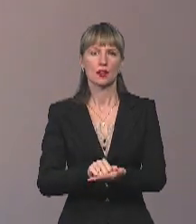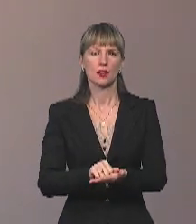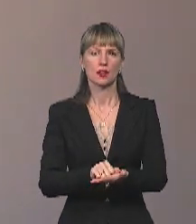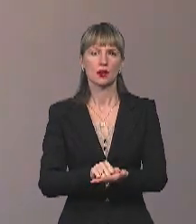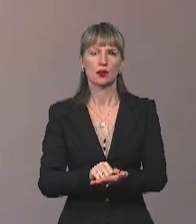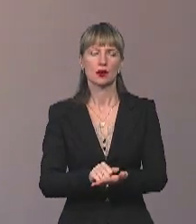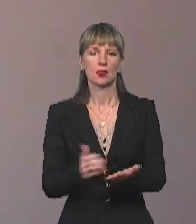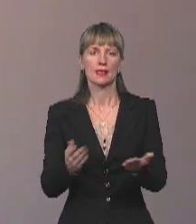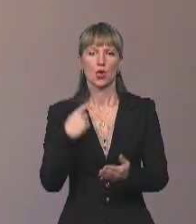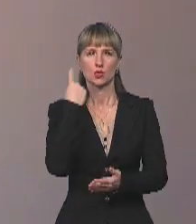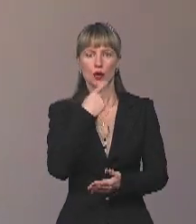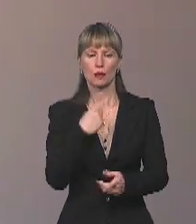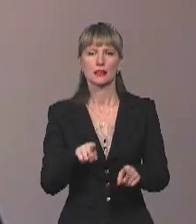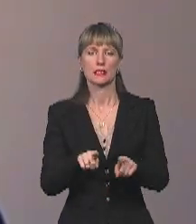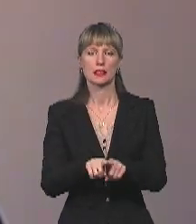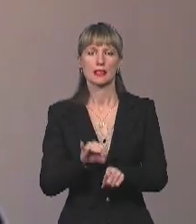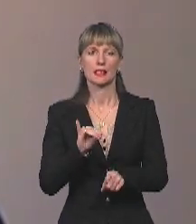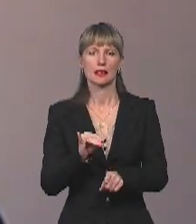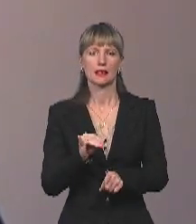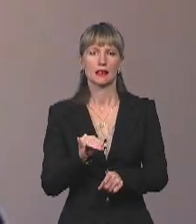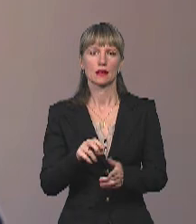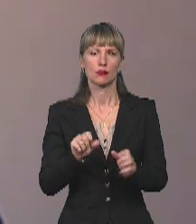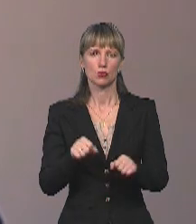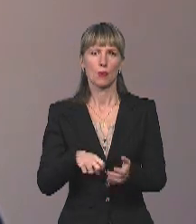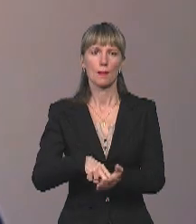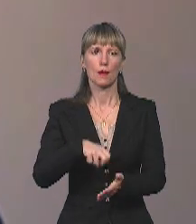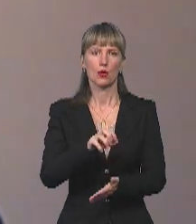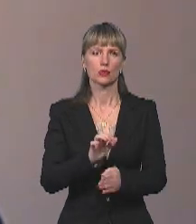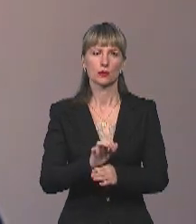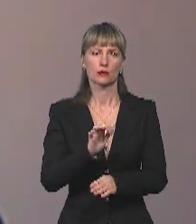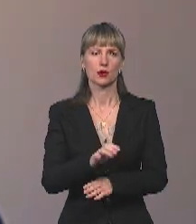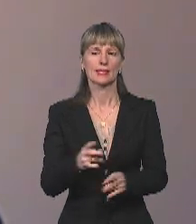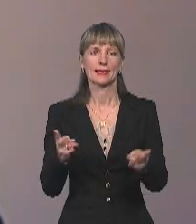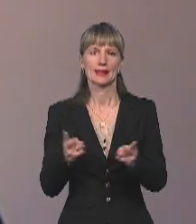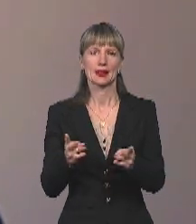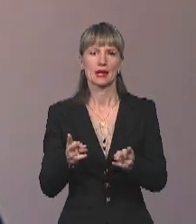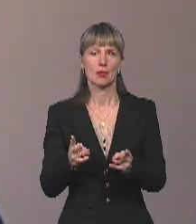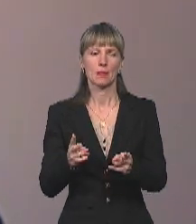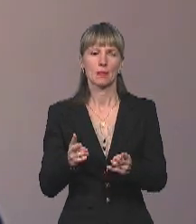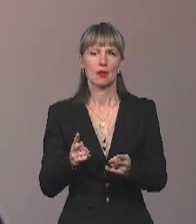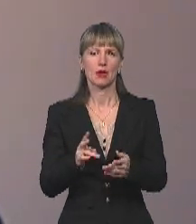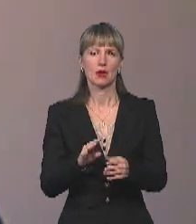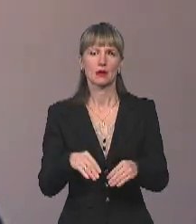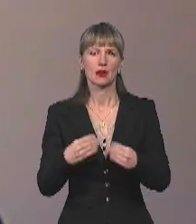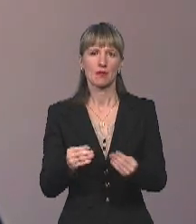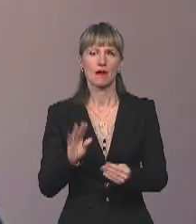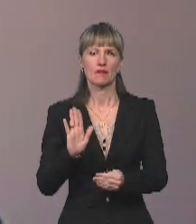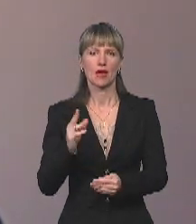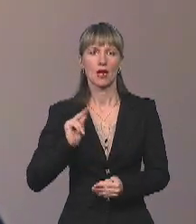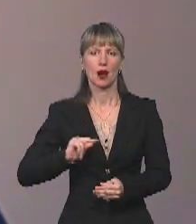як особисто, так і електронною поштою, значить, треба подавати в робочі